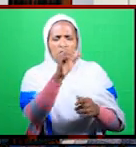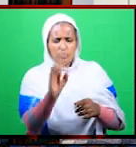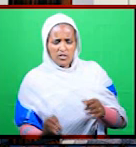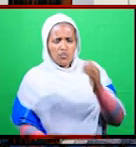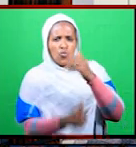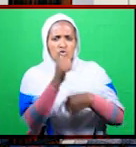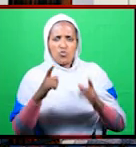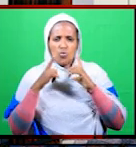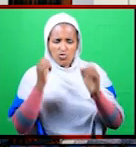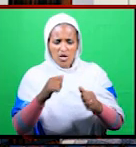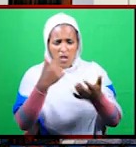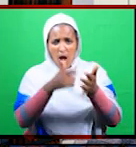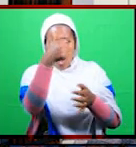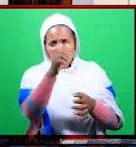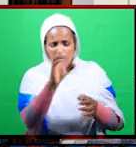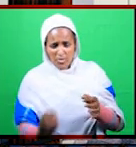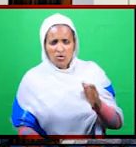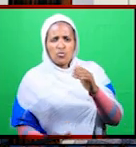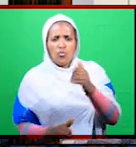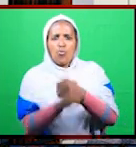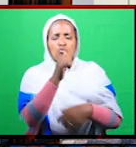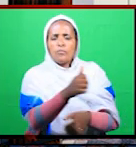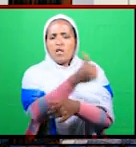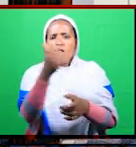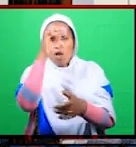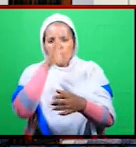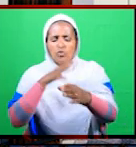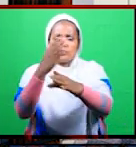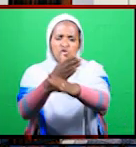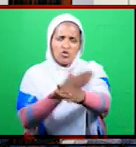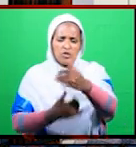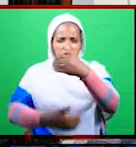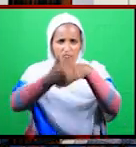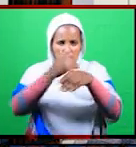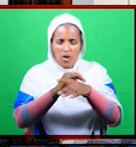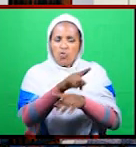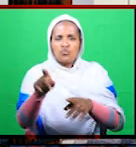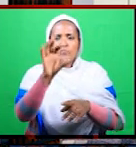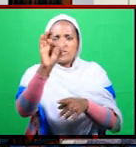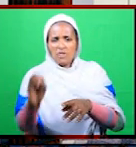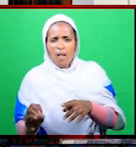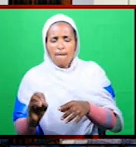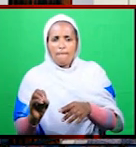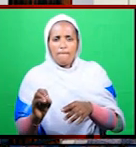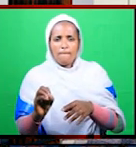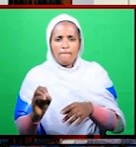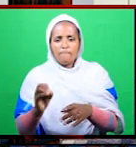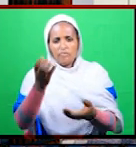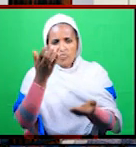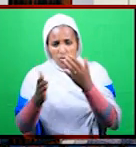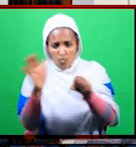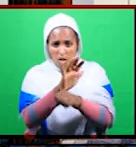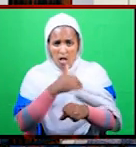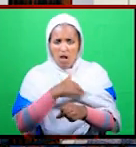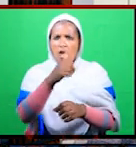ያለው ህይወት ነው። አስተዳደግ ላይ ያለው ህይወት የተስተካከለ ከሆነ ሌላው ሁሉ ትርፍ ነገር ነው እና